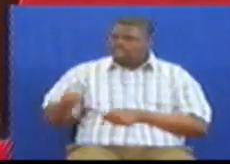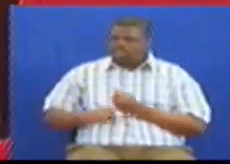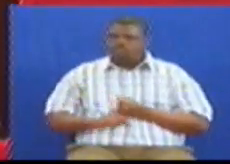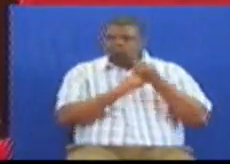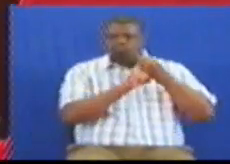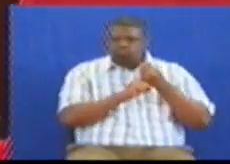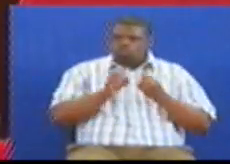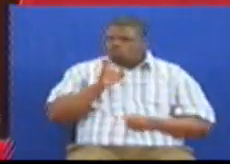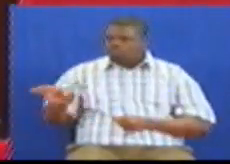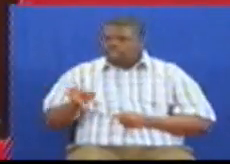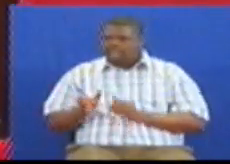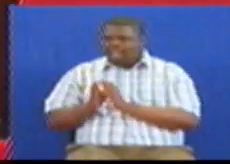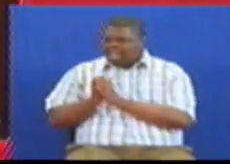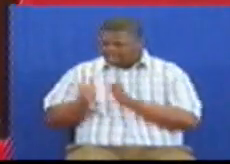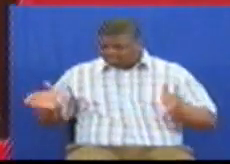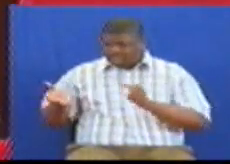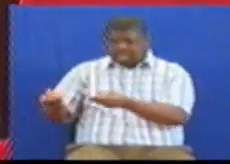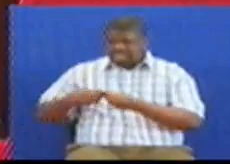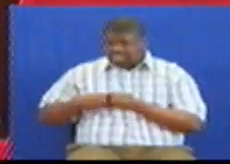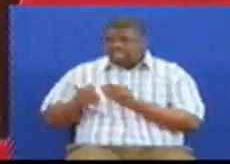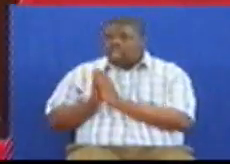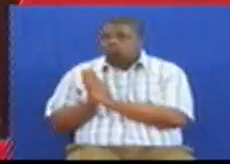nakushukuru kwa kunipa nafasi. Asante sana.